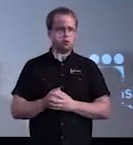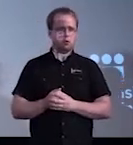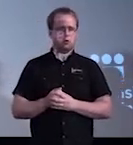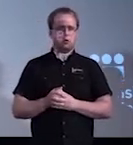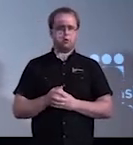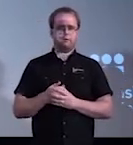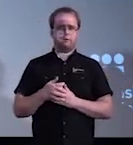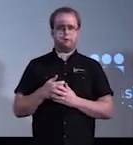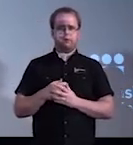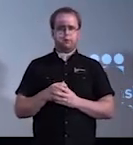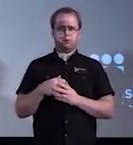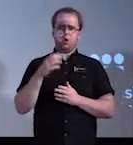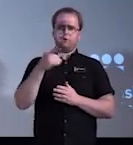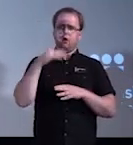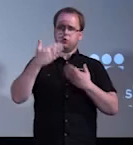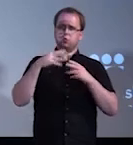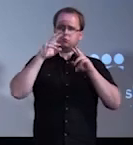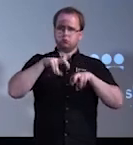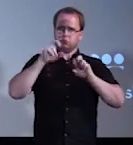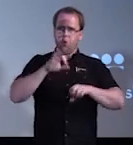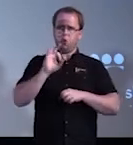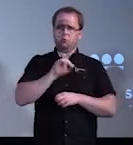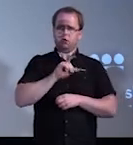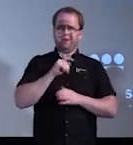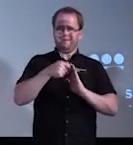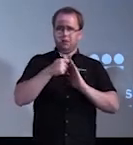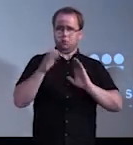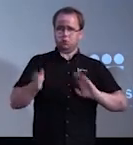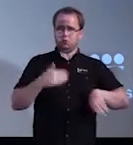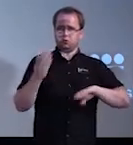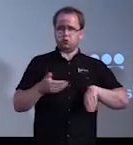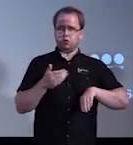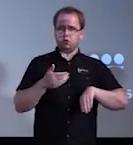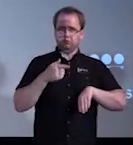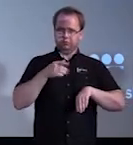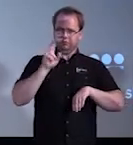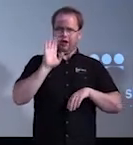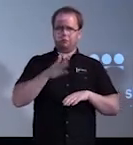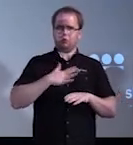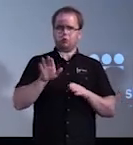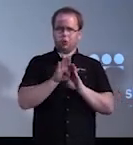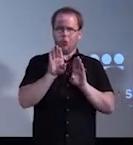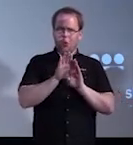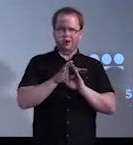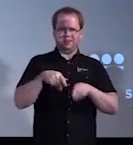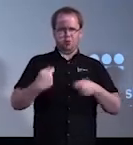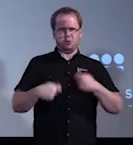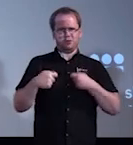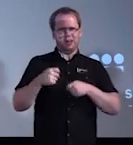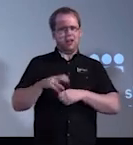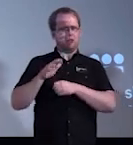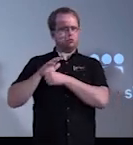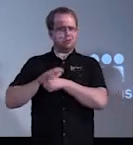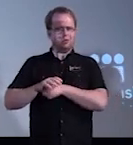analyser på hur mycket filmproduktionen har faktiskt mått dåligt av det kommersiella trycket, där man